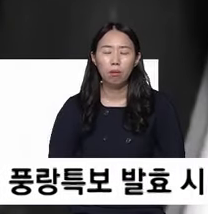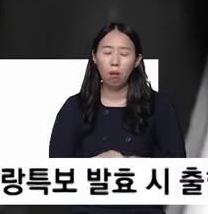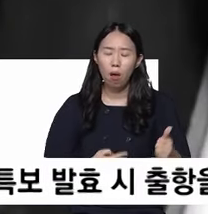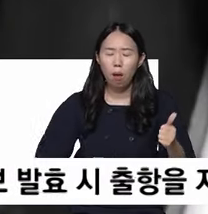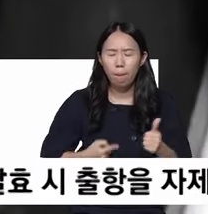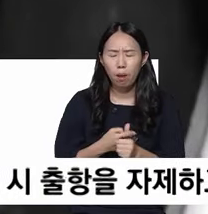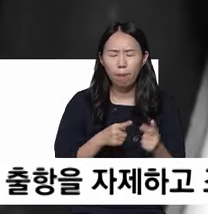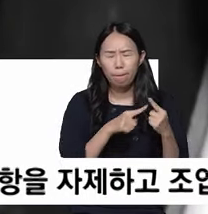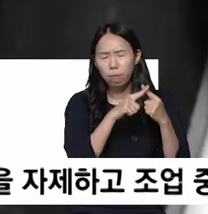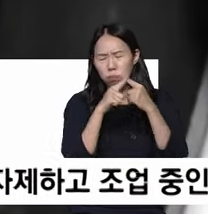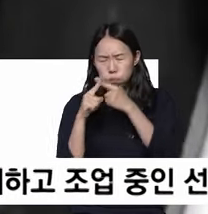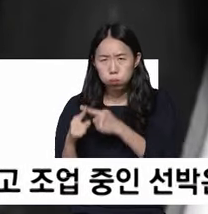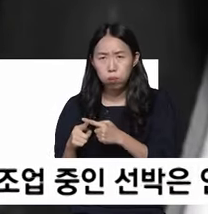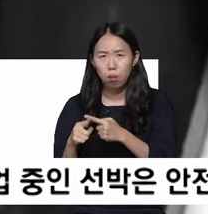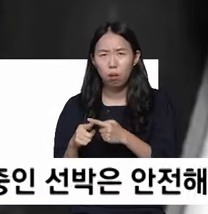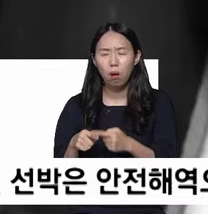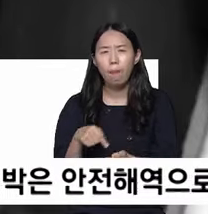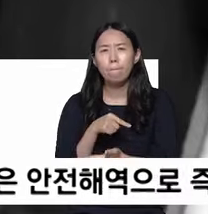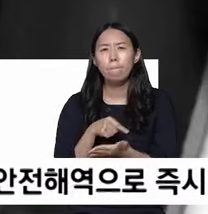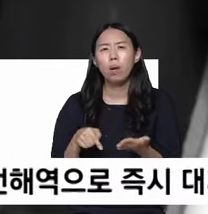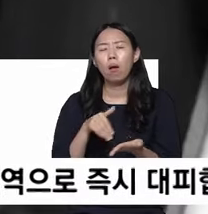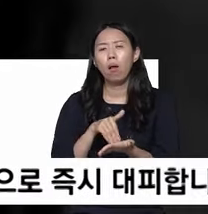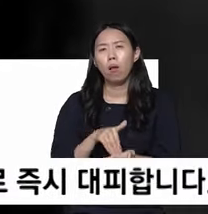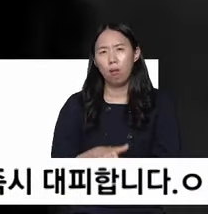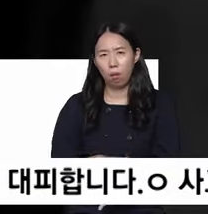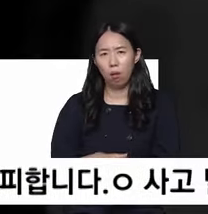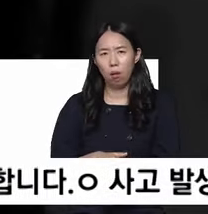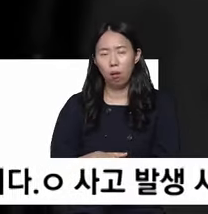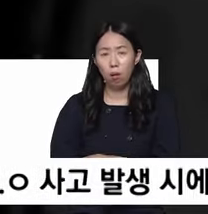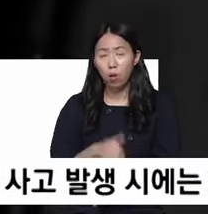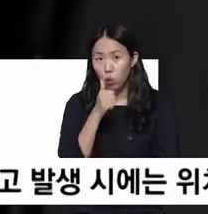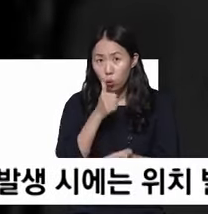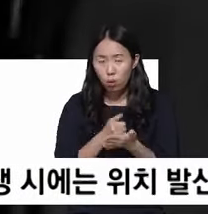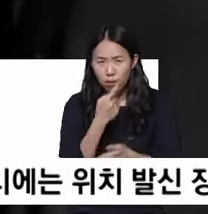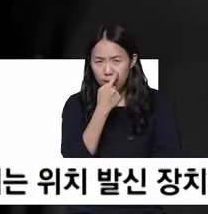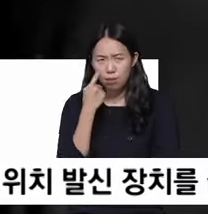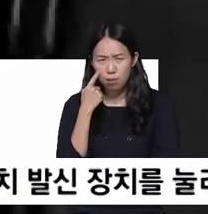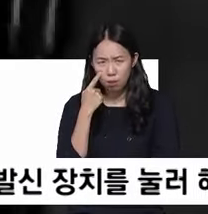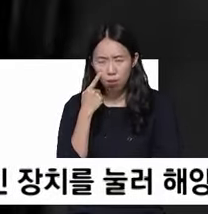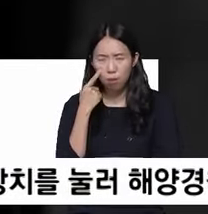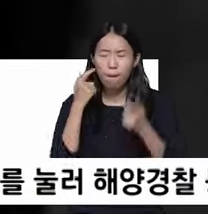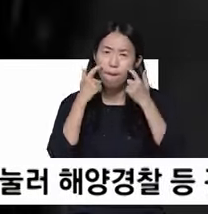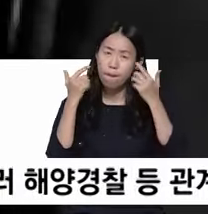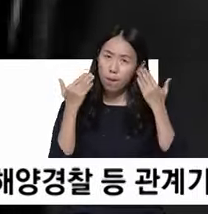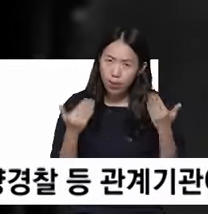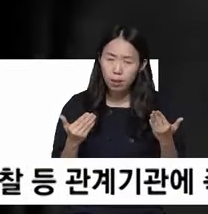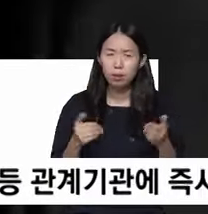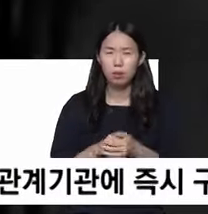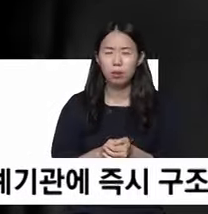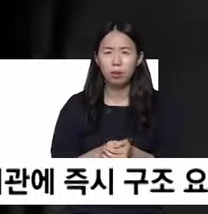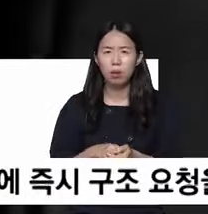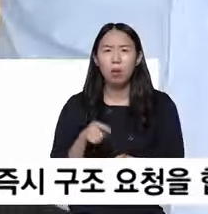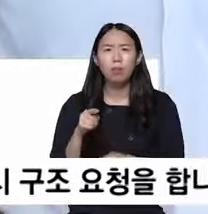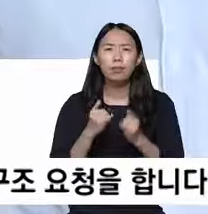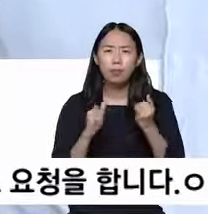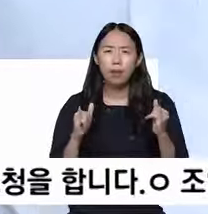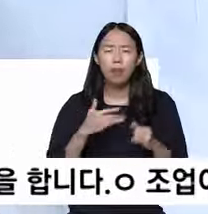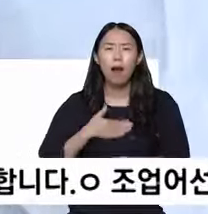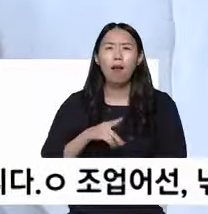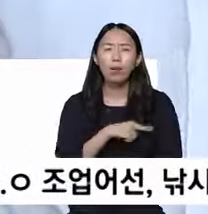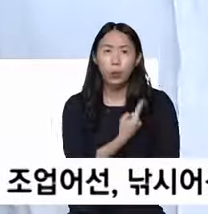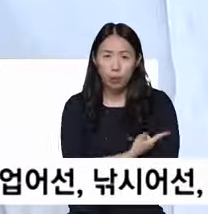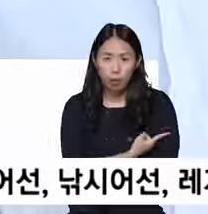및 피의 중대성 인정되고 범행의 증거 충분하며 국민의 알 권리, 재범 방지 등 공공이익이